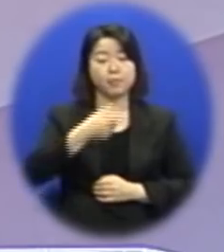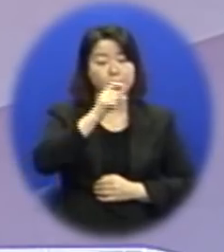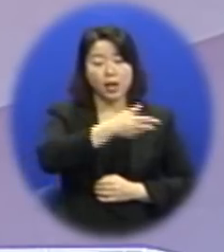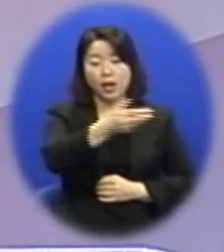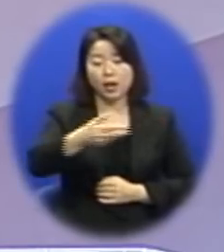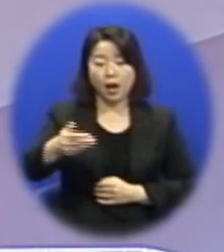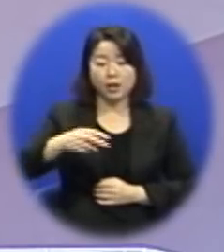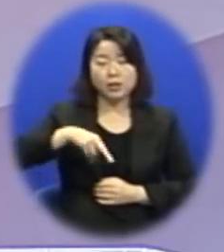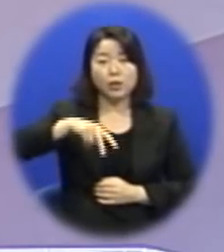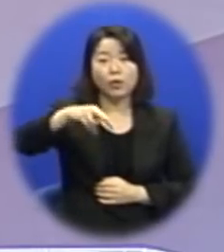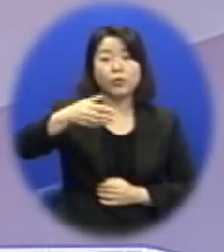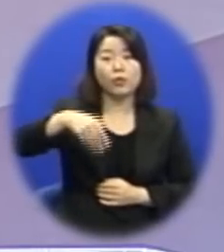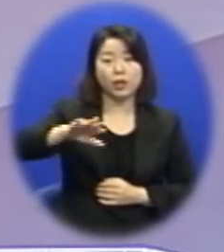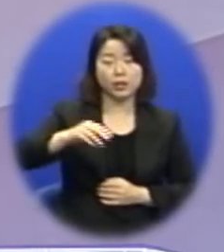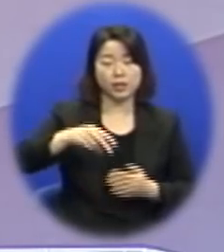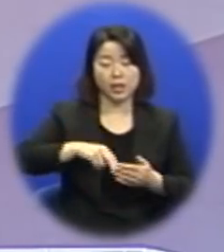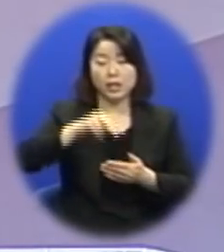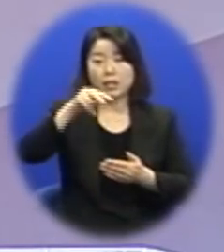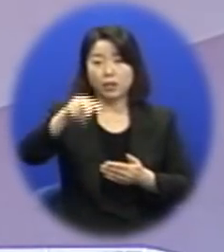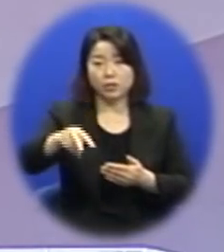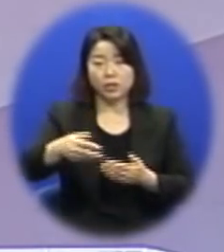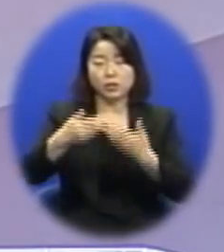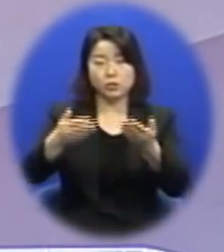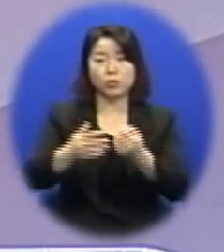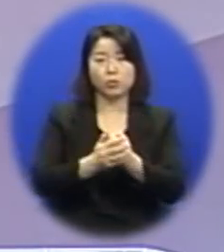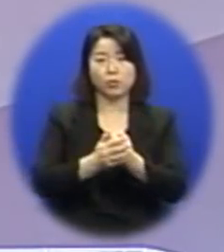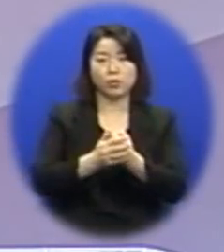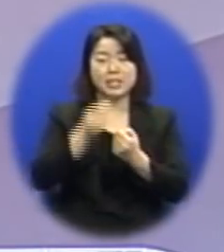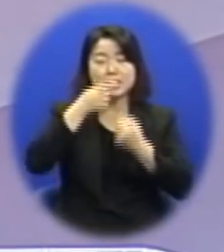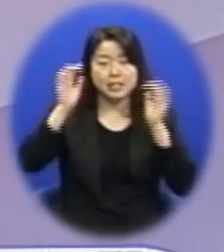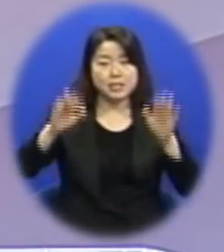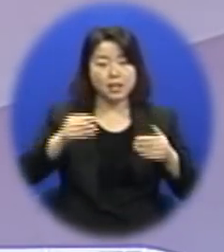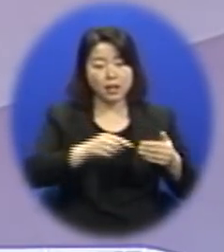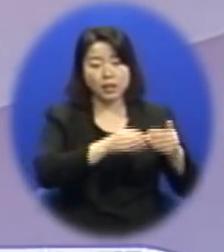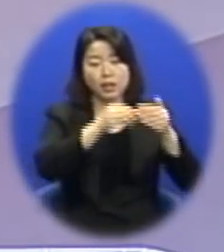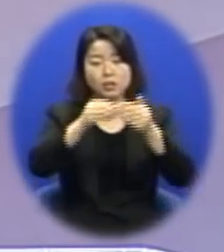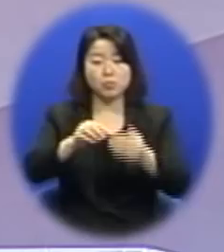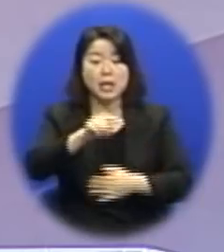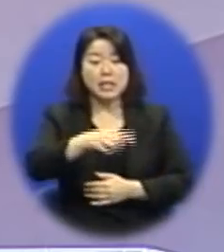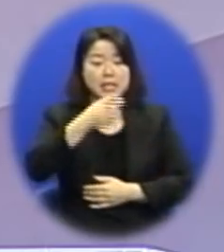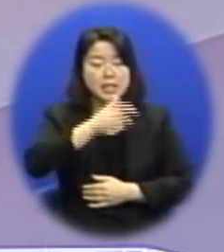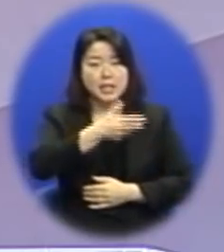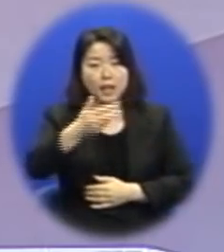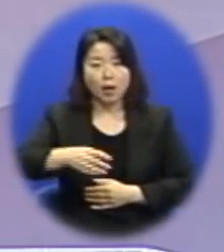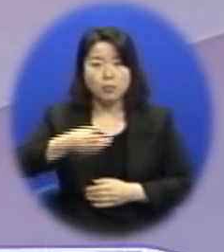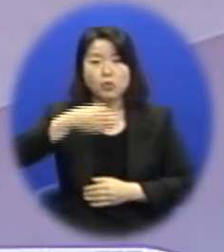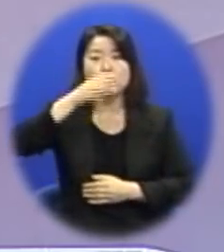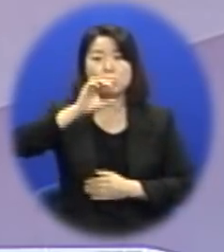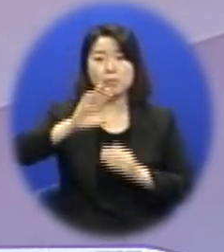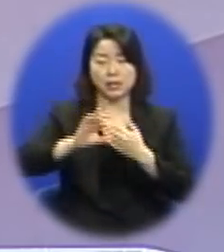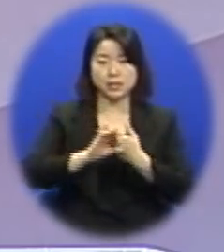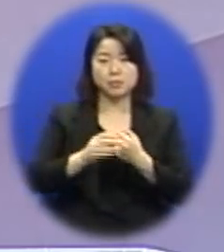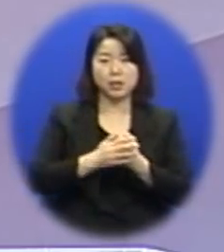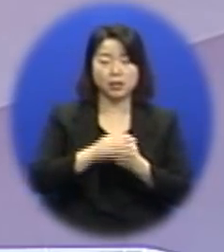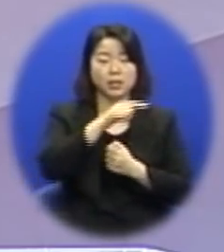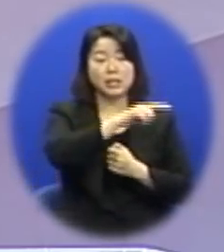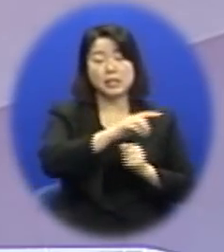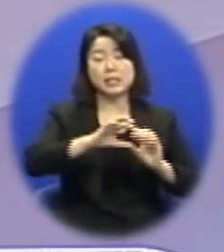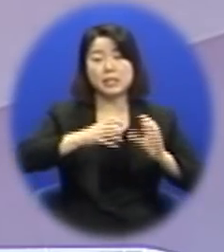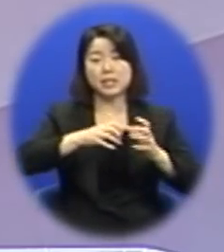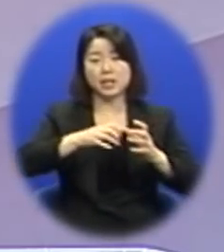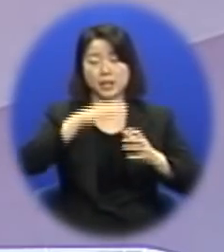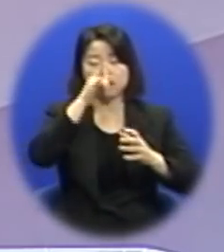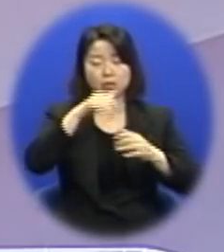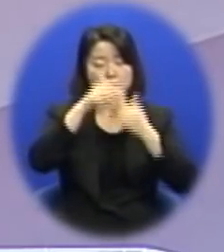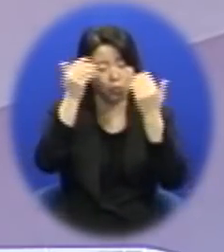천사가 강을 건네 주면서이 강물을 마시면이 세상에서 있었던 모든 것을 다 잊어버릴